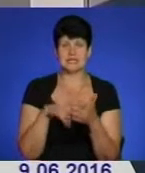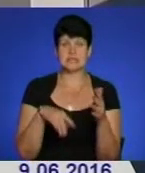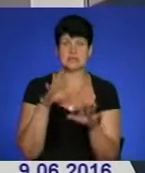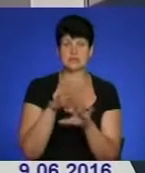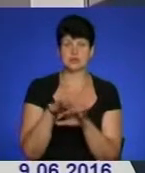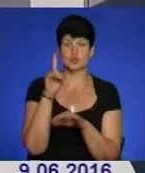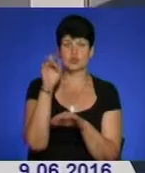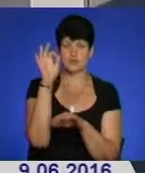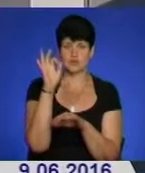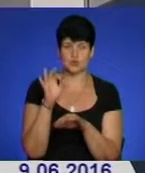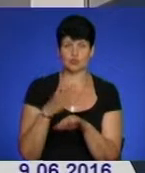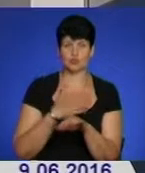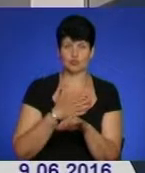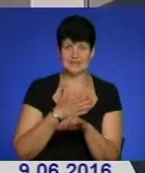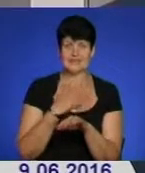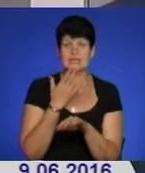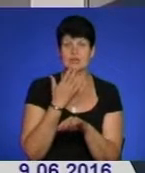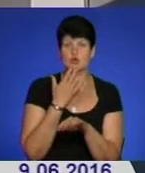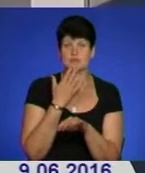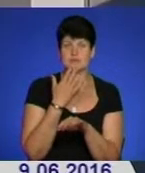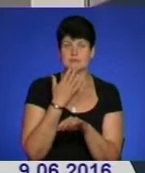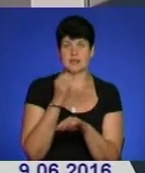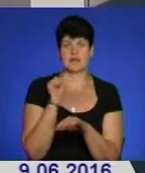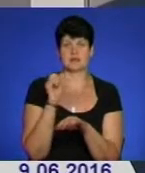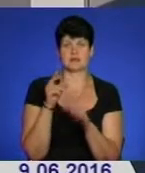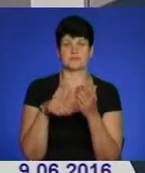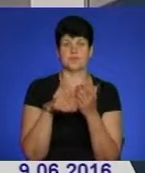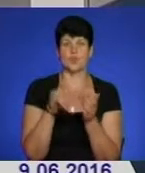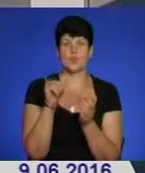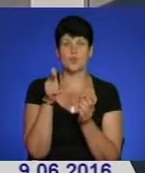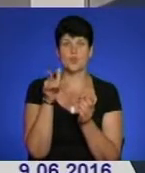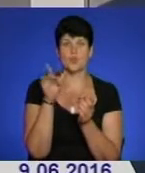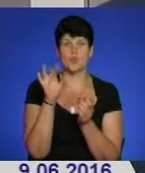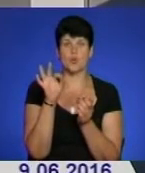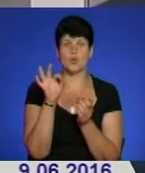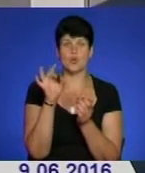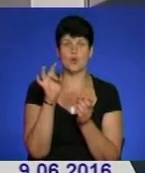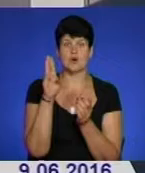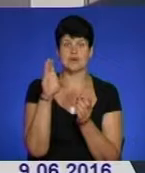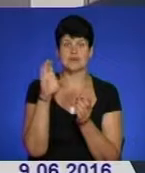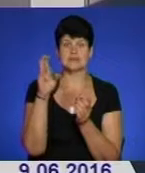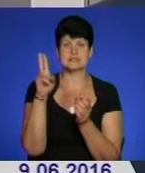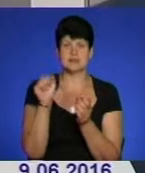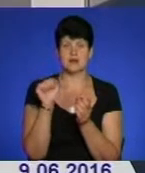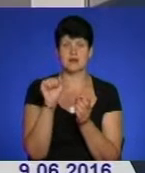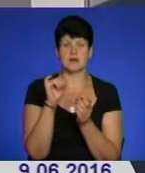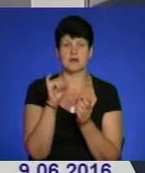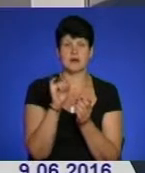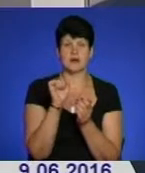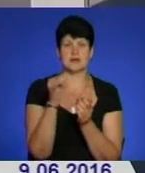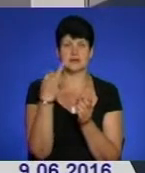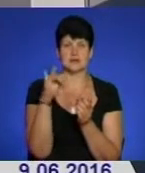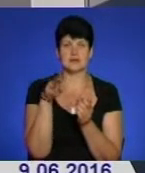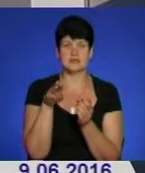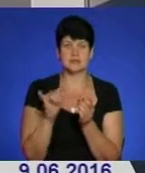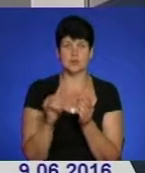100% у нас іноземний акціонер, це угорська компанія, угорська OTP Group. На сьогоднішній